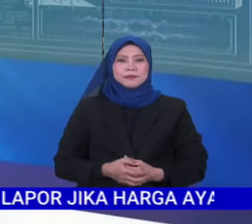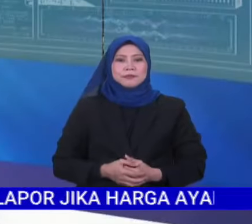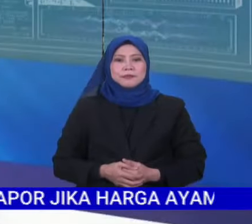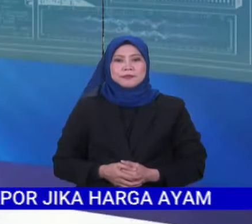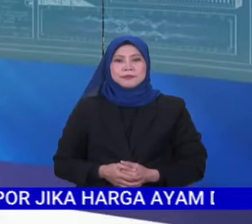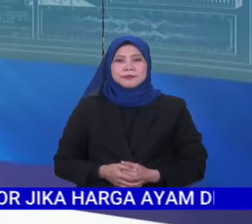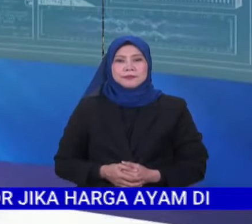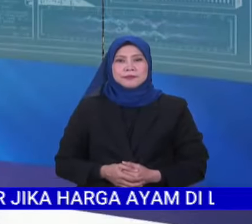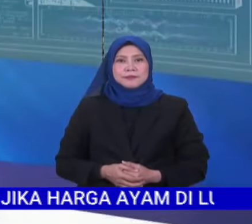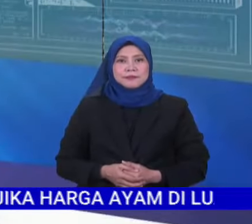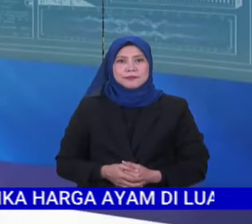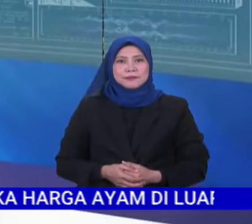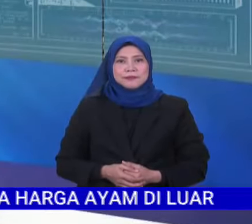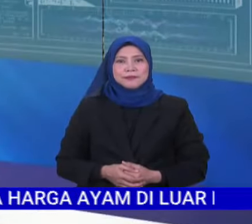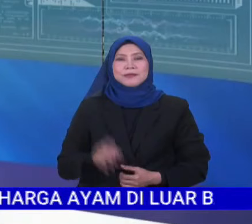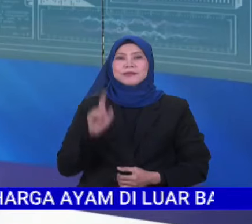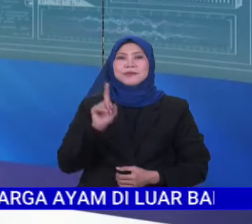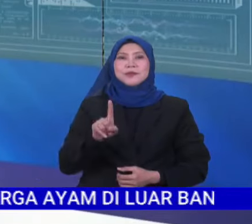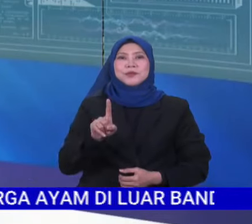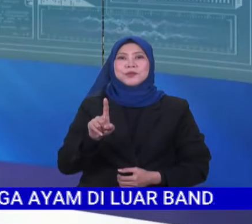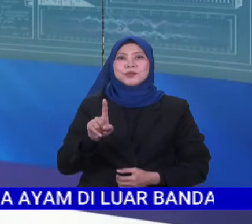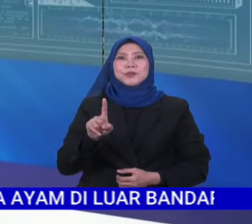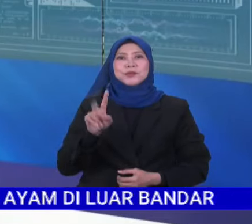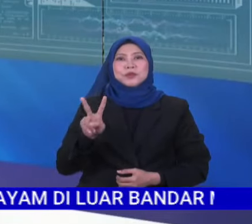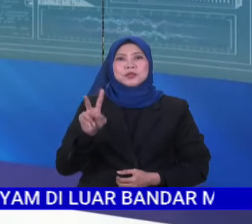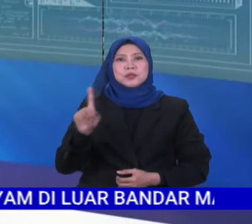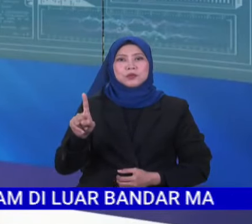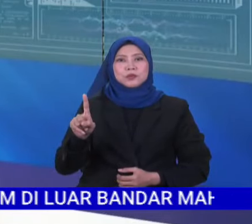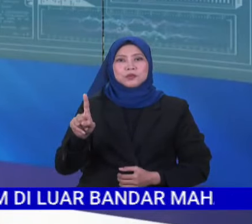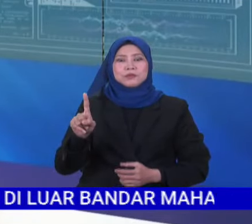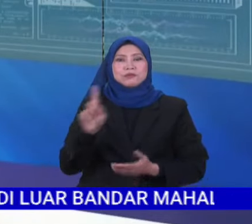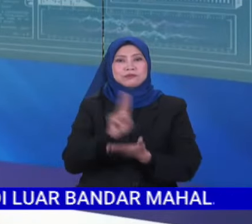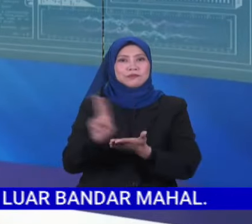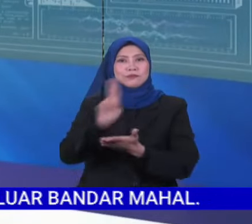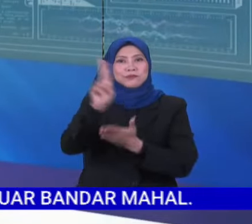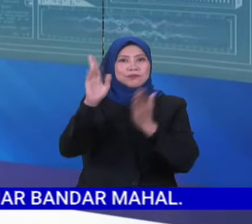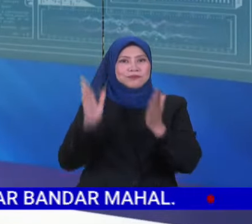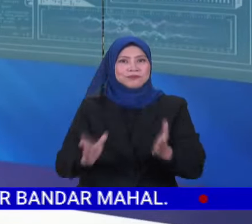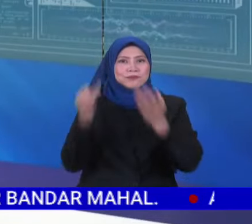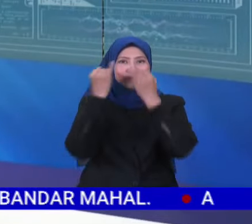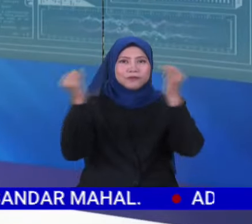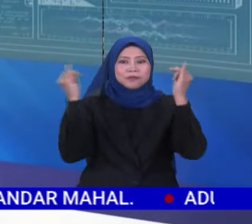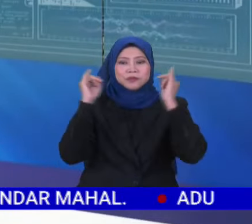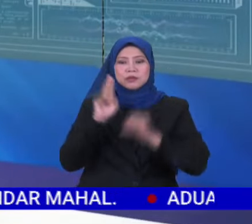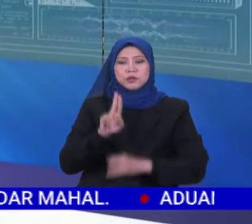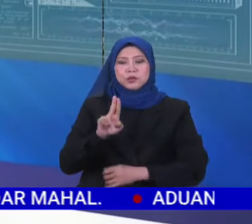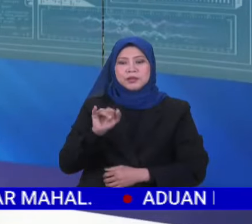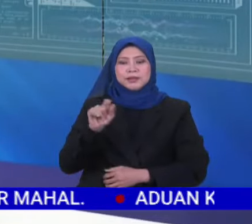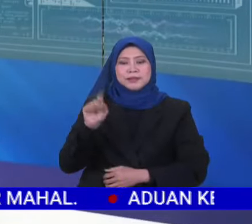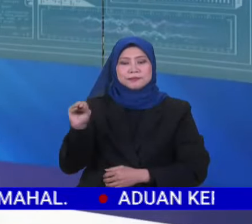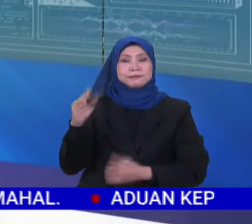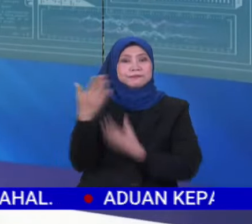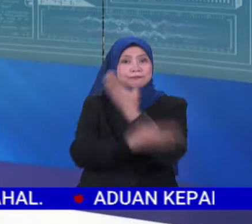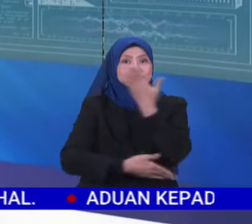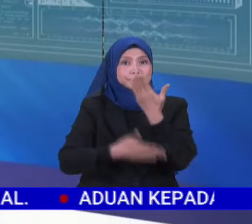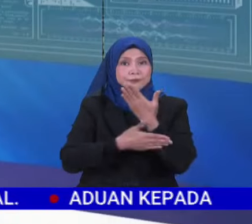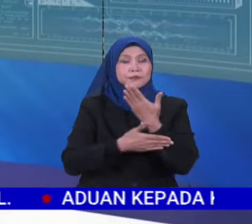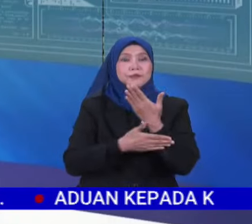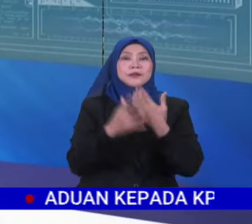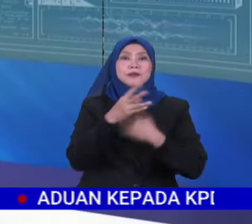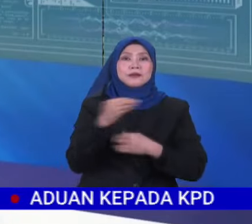Hai stromae 121 mahasiswa Universiti teknologi Mara you IDM seluruh negara